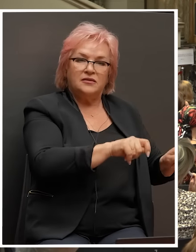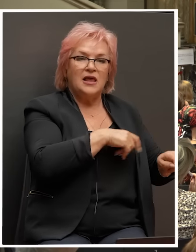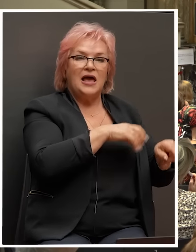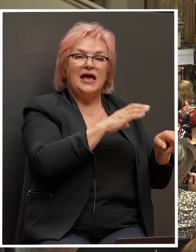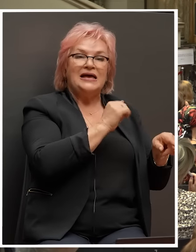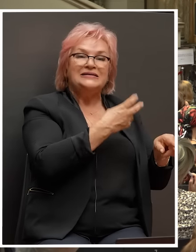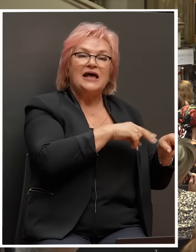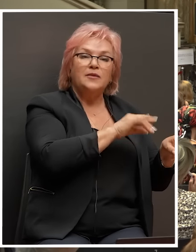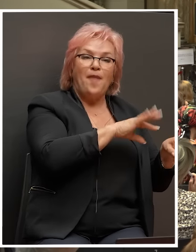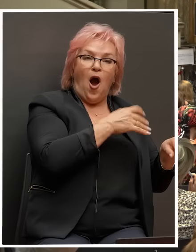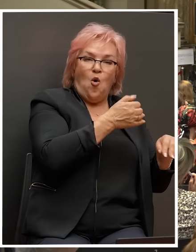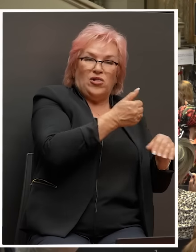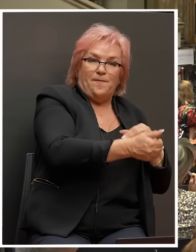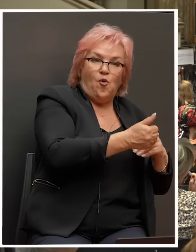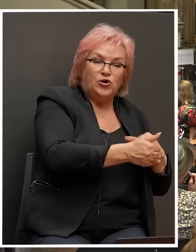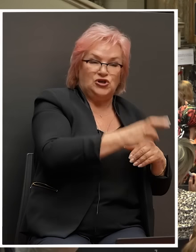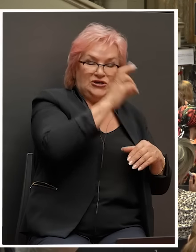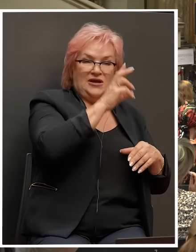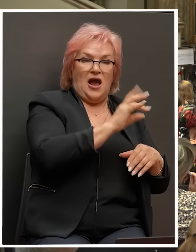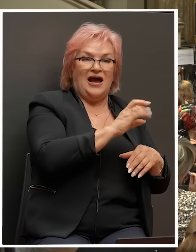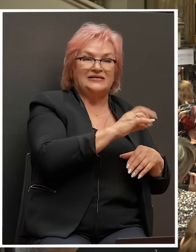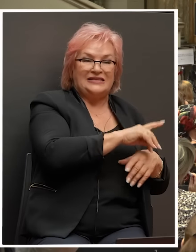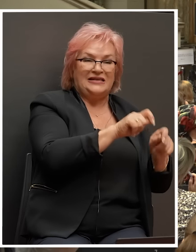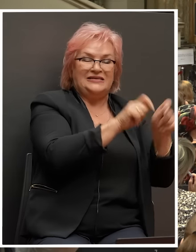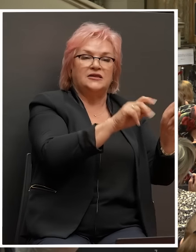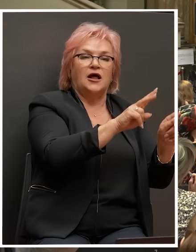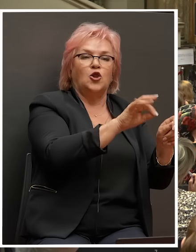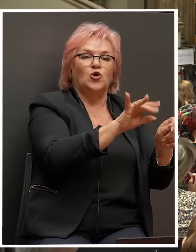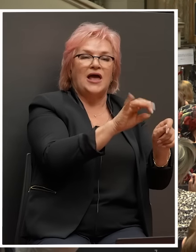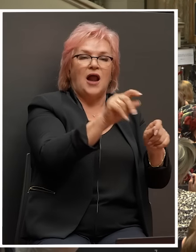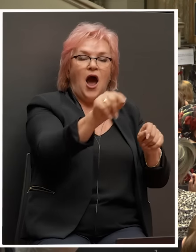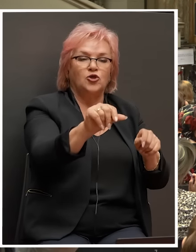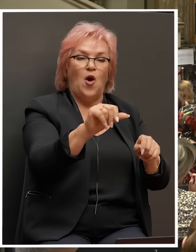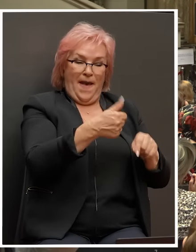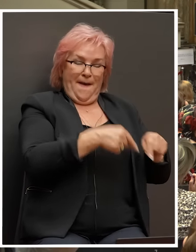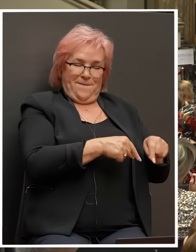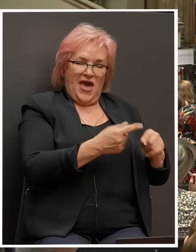Сан-Паулу был основан чуть позже. Император Константин основал Сан-Джованни Латерана. Значит, первая